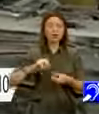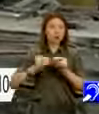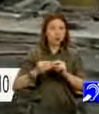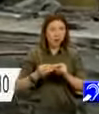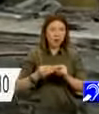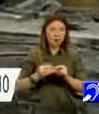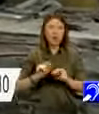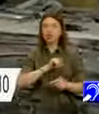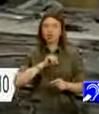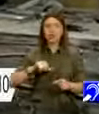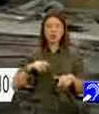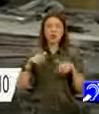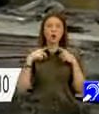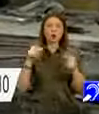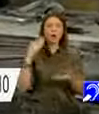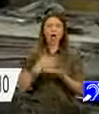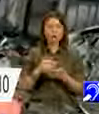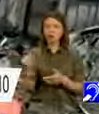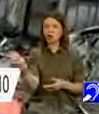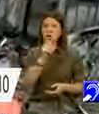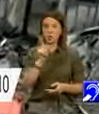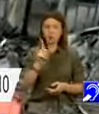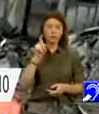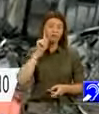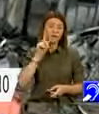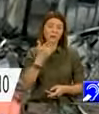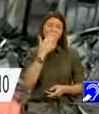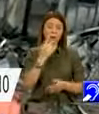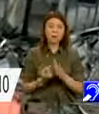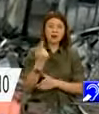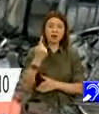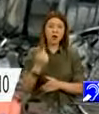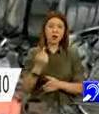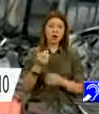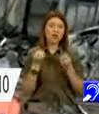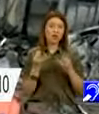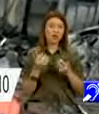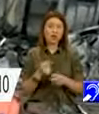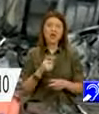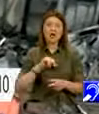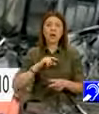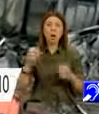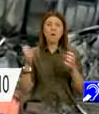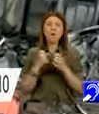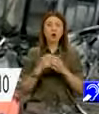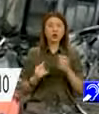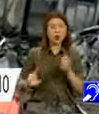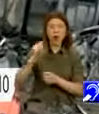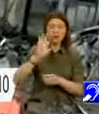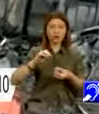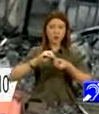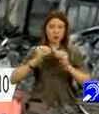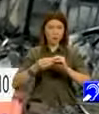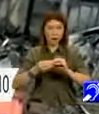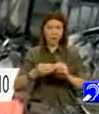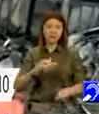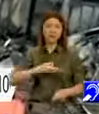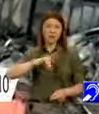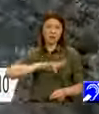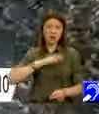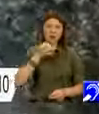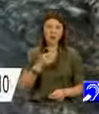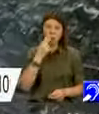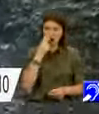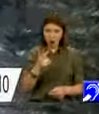singurul răspuns al pilotului a fost nu. Se pare, potrivit primelor indicii, că unicul motor al avionului ar fi avut probleme. Martorii spun că